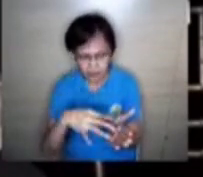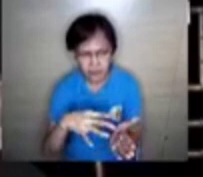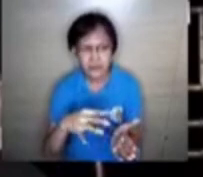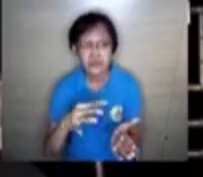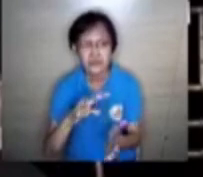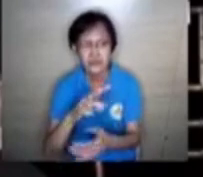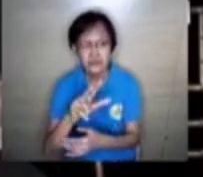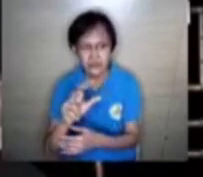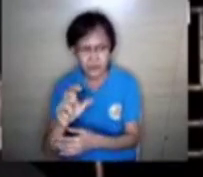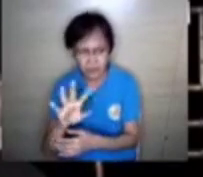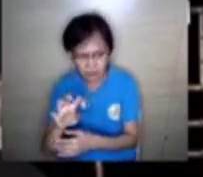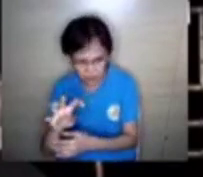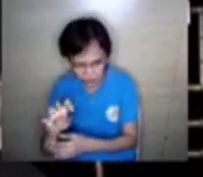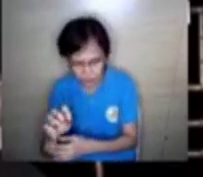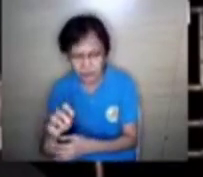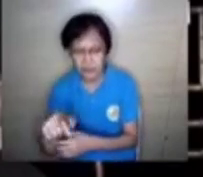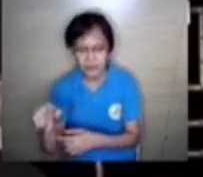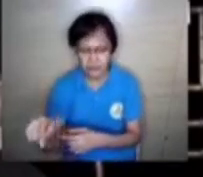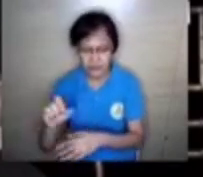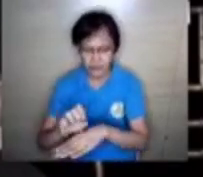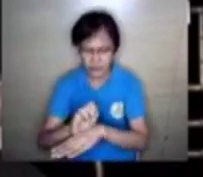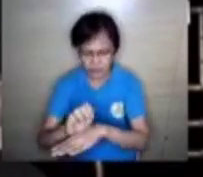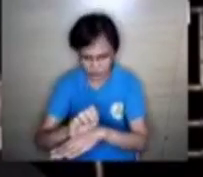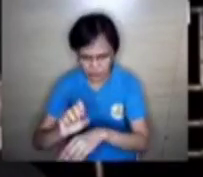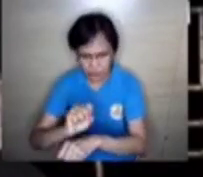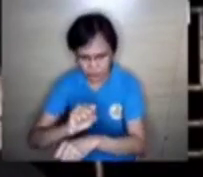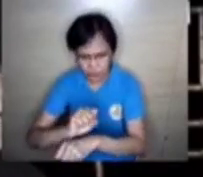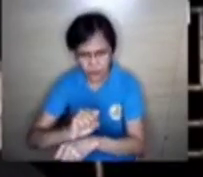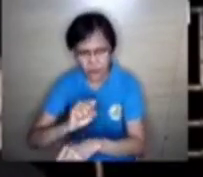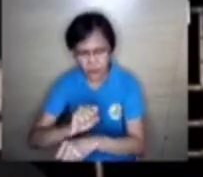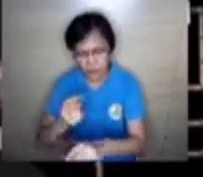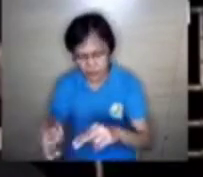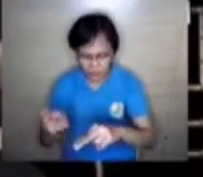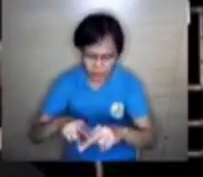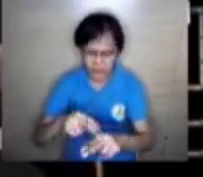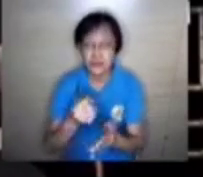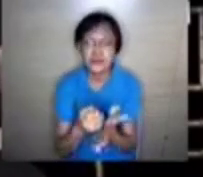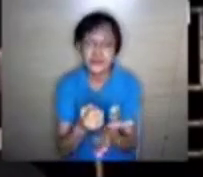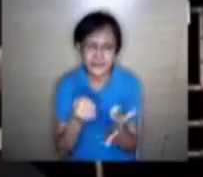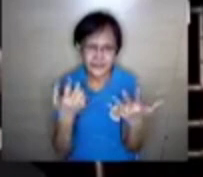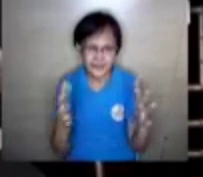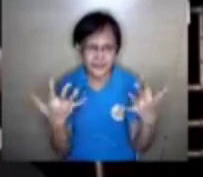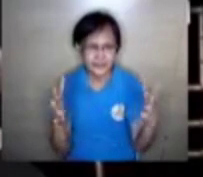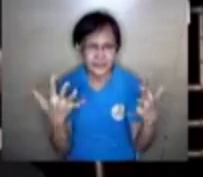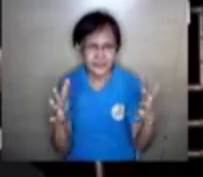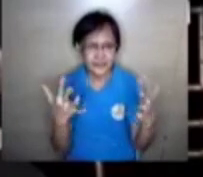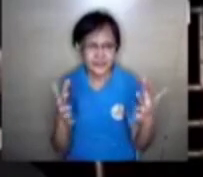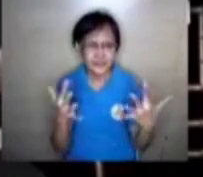4,339 casual employees. Tumaas po from SG1 to SG3.